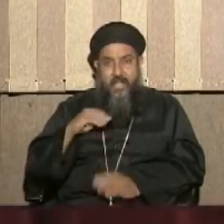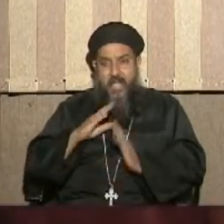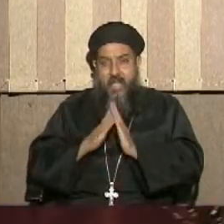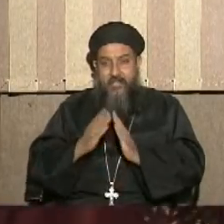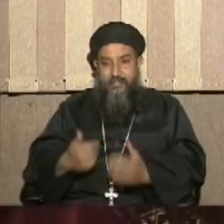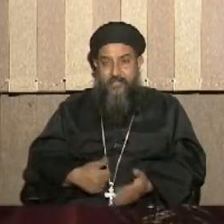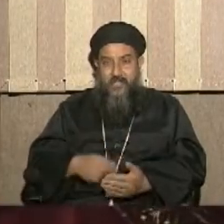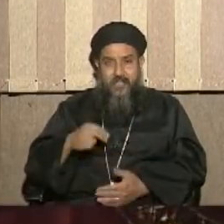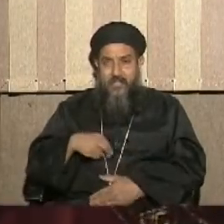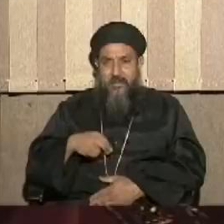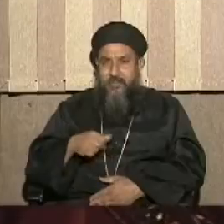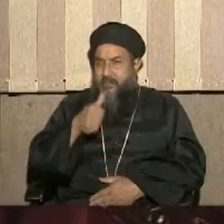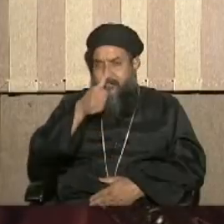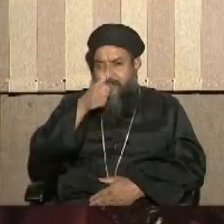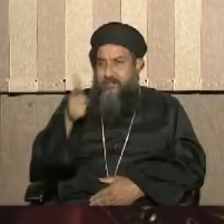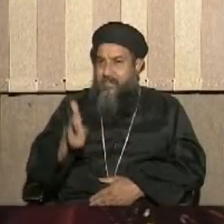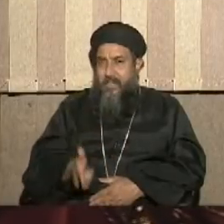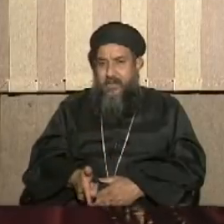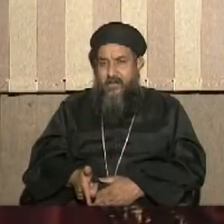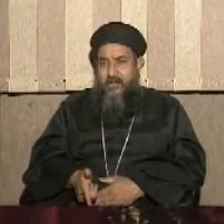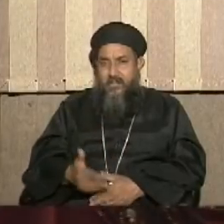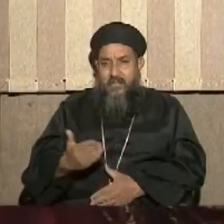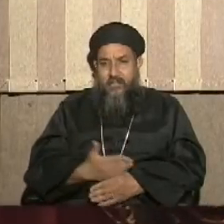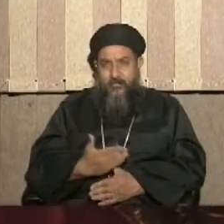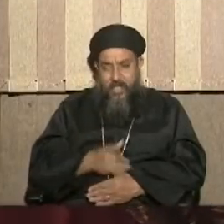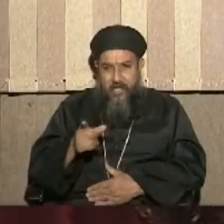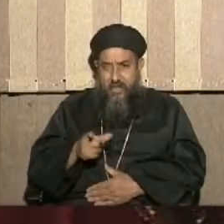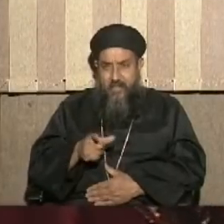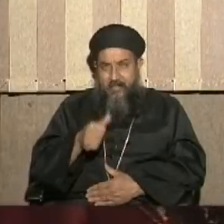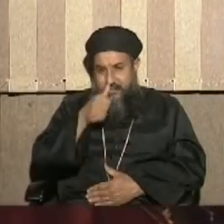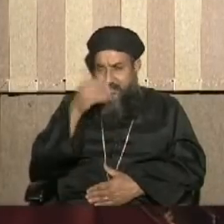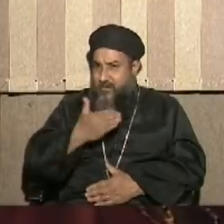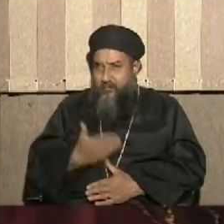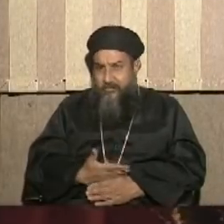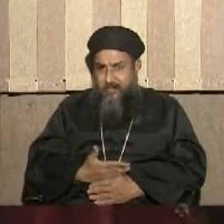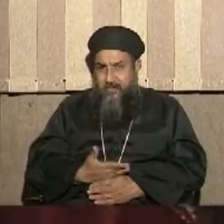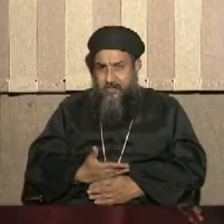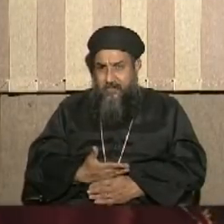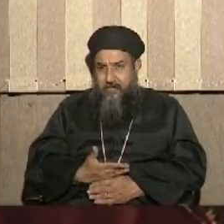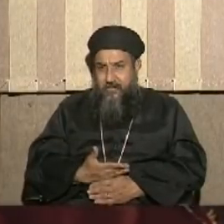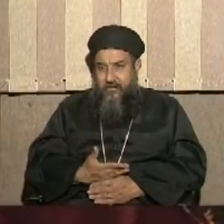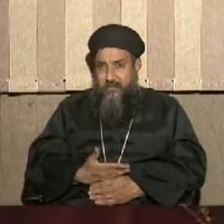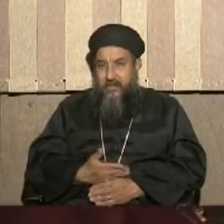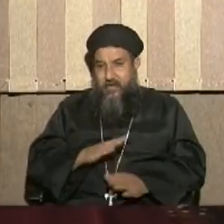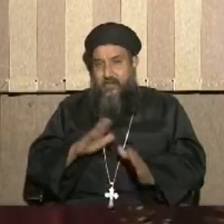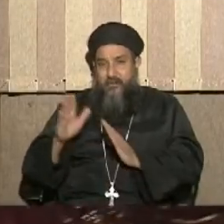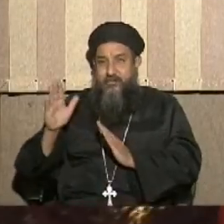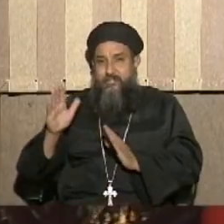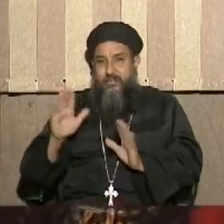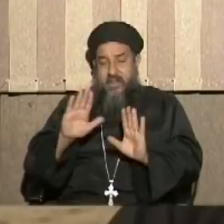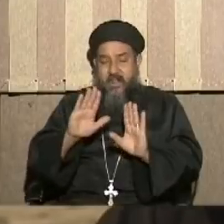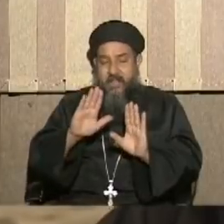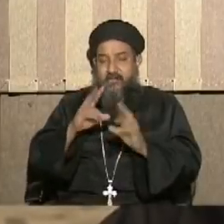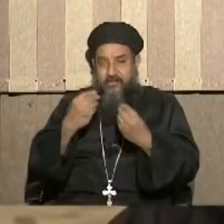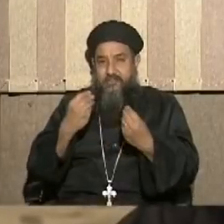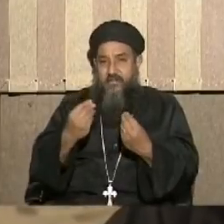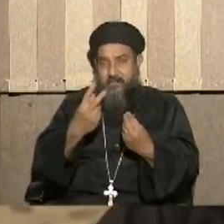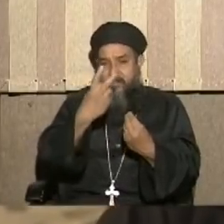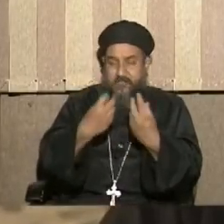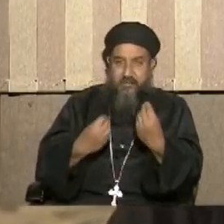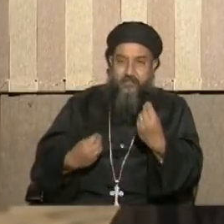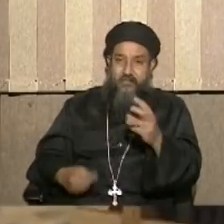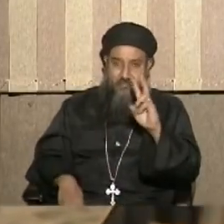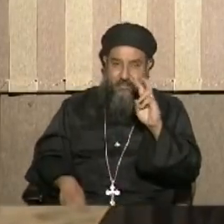أخذني هيئتوا أبونا دوماديوس ومرحب بينا أو ما بده ايانا، ما فيها شيء فينا نفهم؟ لا لا